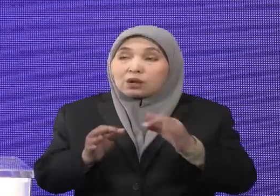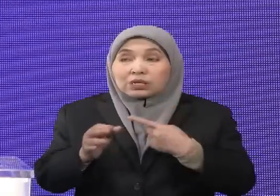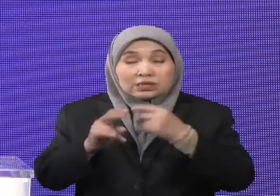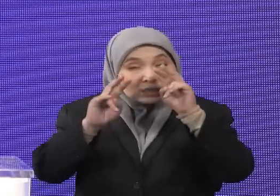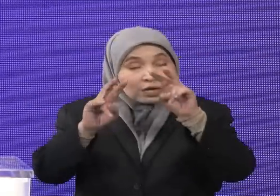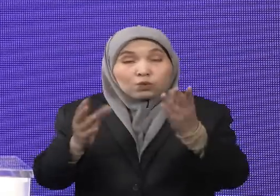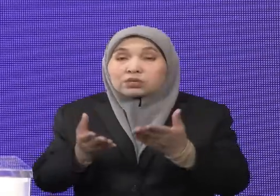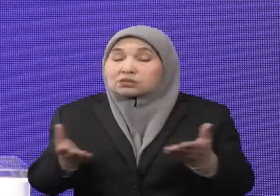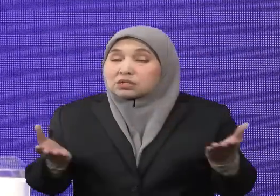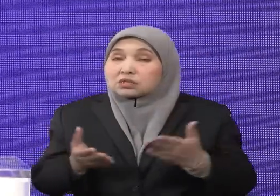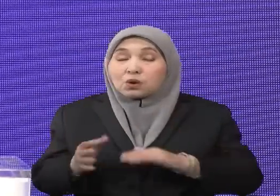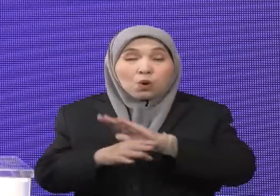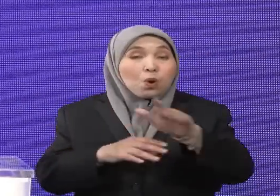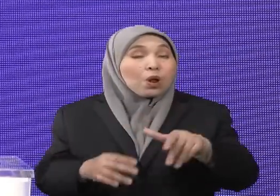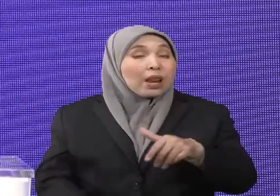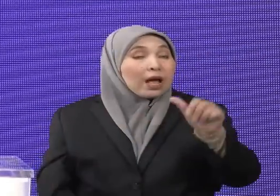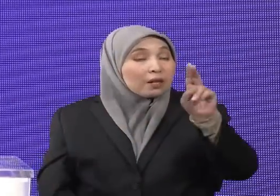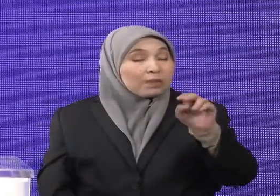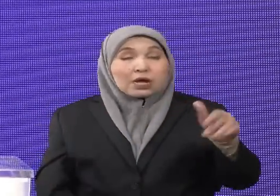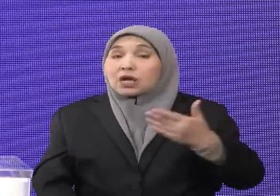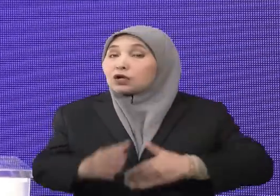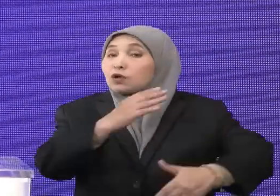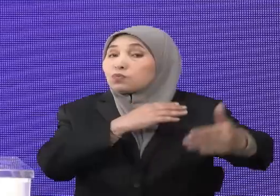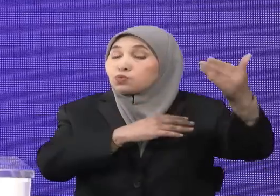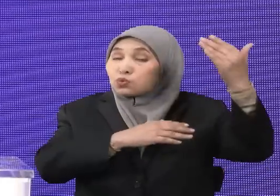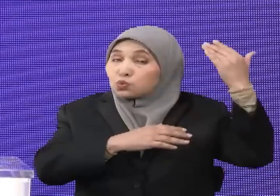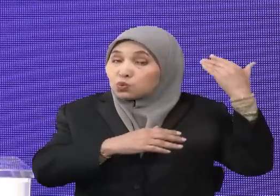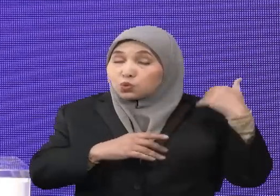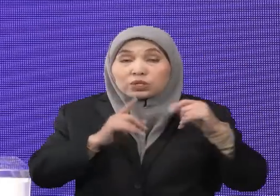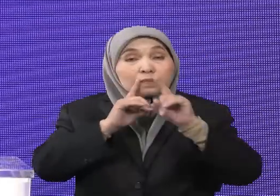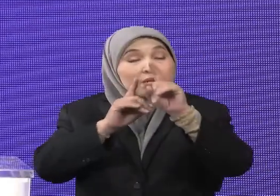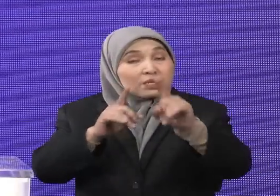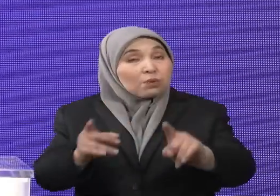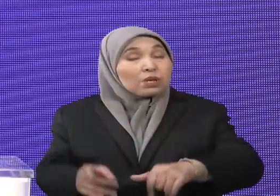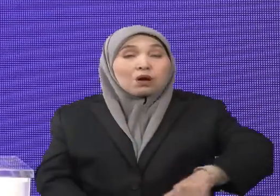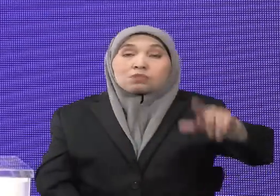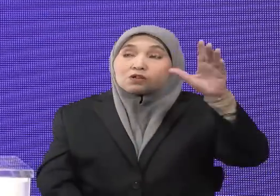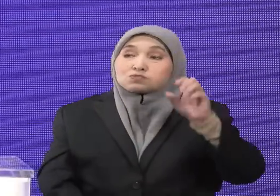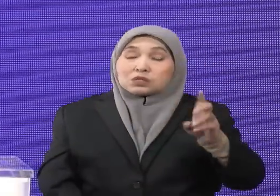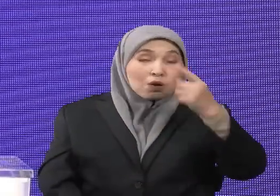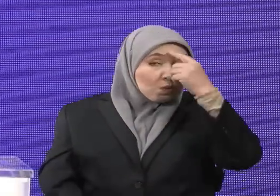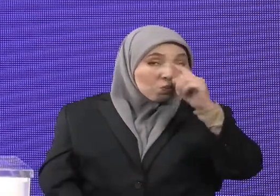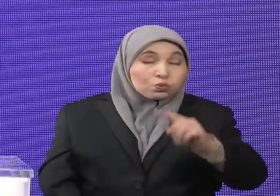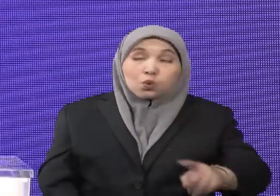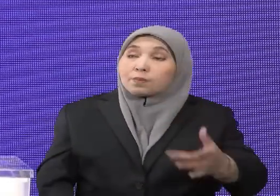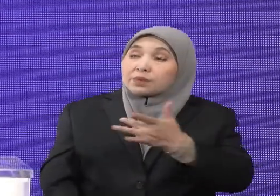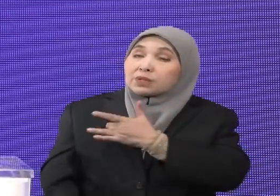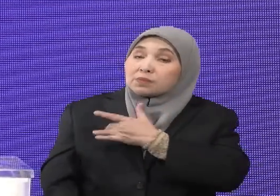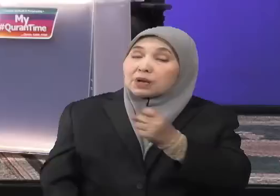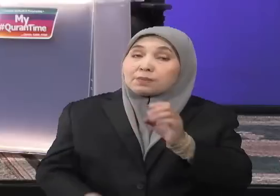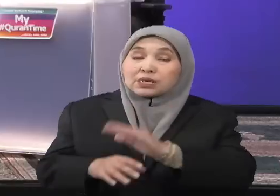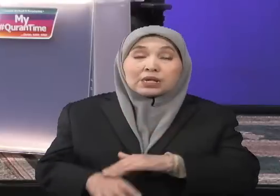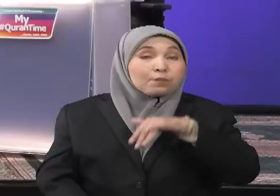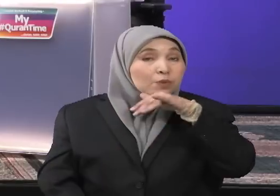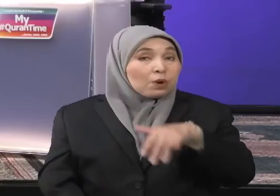di sini para para Ambiya yang pada zaman dahulu diperintahkan oleh Allah subhanahu wa ta'ala untuk beriman kepada nabi Muhammad